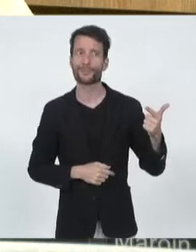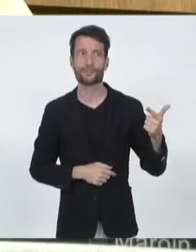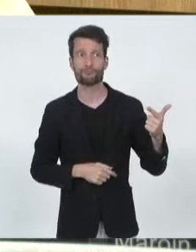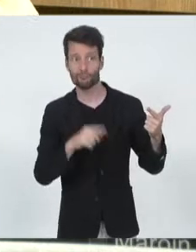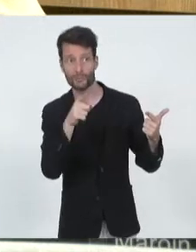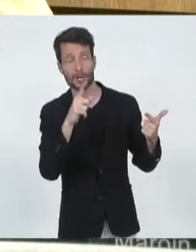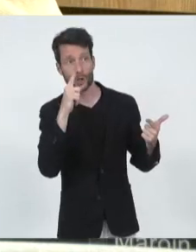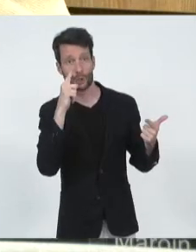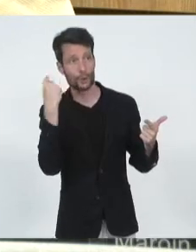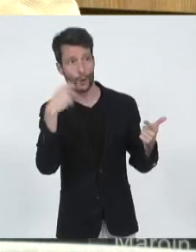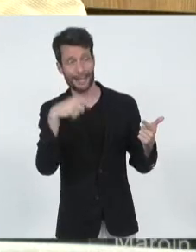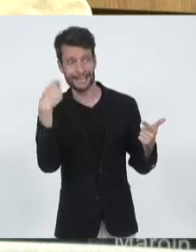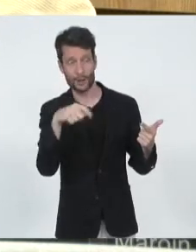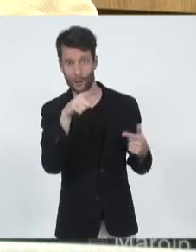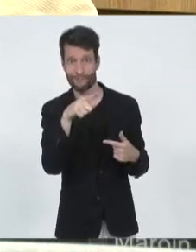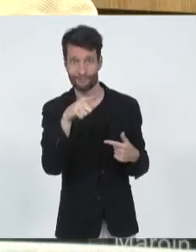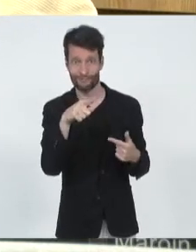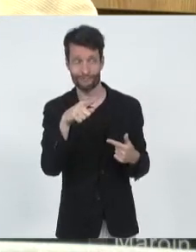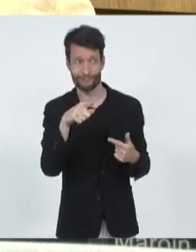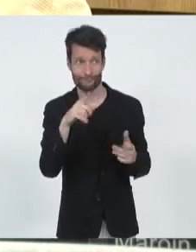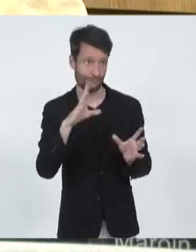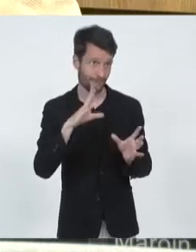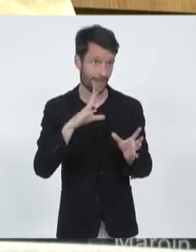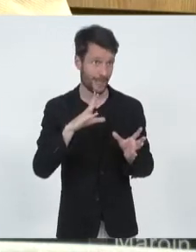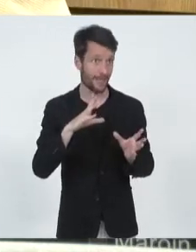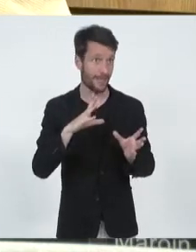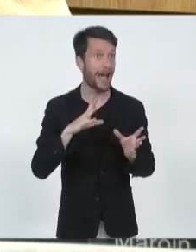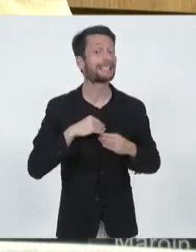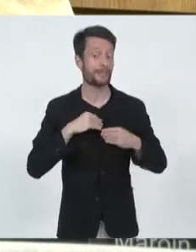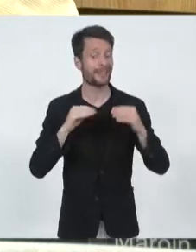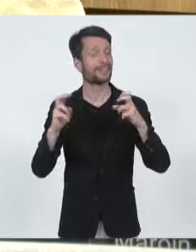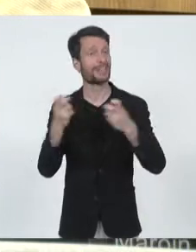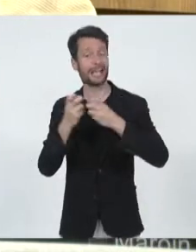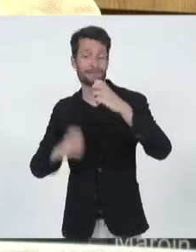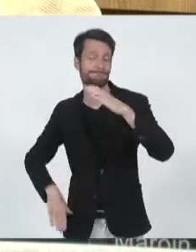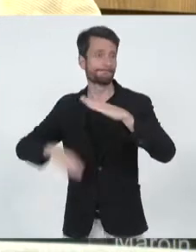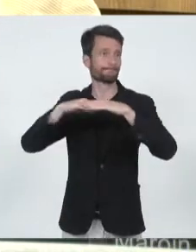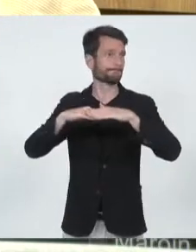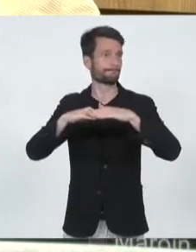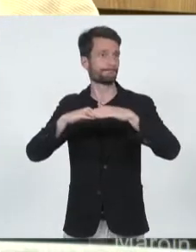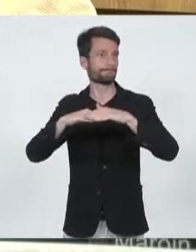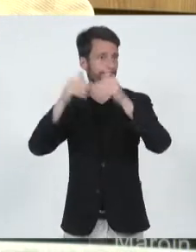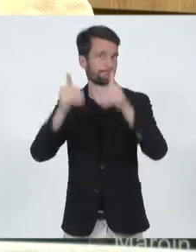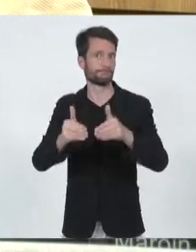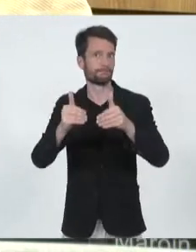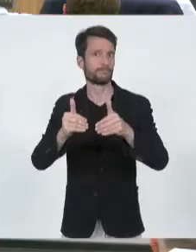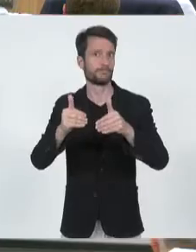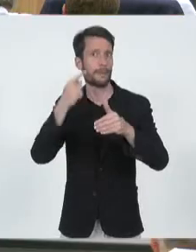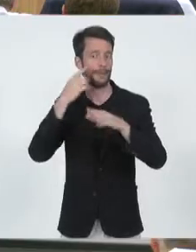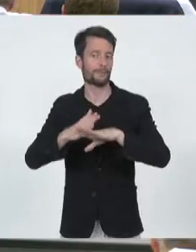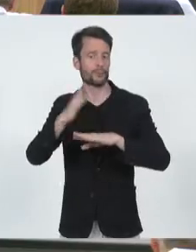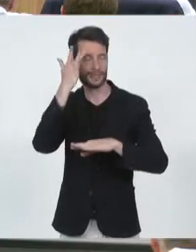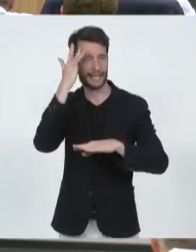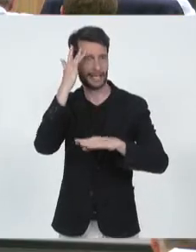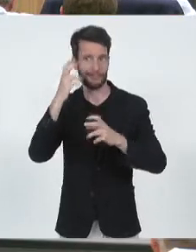acceptez-vous, Monsieur le Président, d'envisager un gel de la hausse des tarifs des transports en commun prévu cet été dans un contexte très particulier? Je